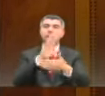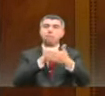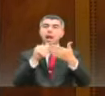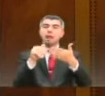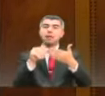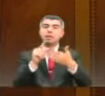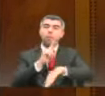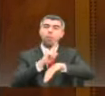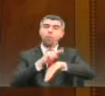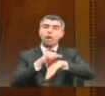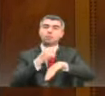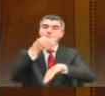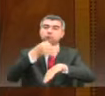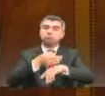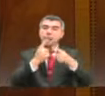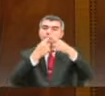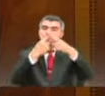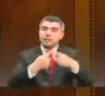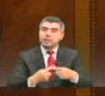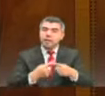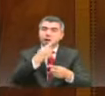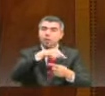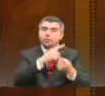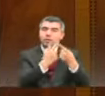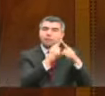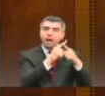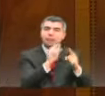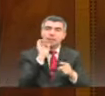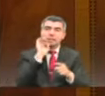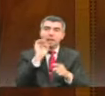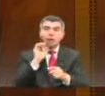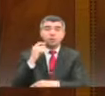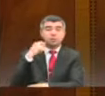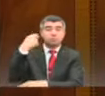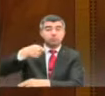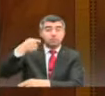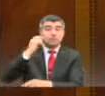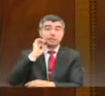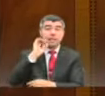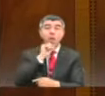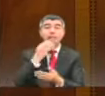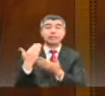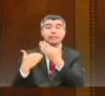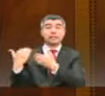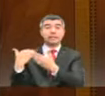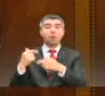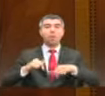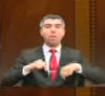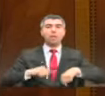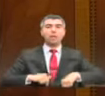زمنية ومالية لتسوية المبالغ المستحقة للمقاولات من طرف